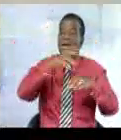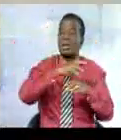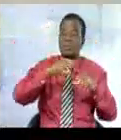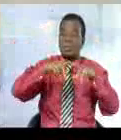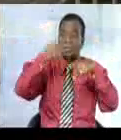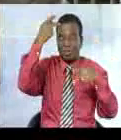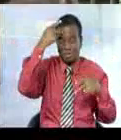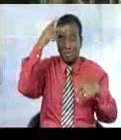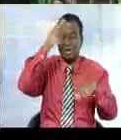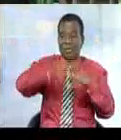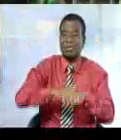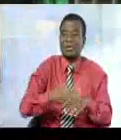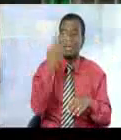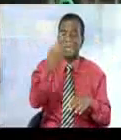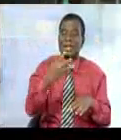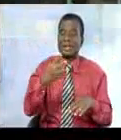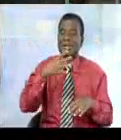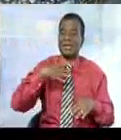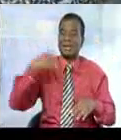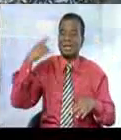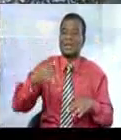politique.